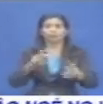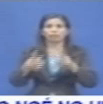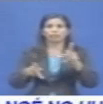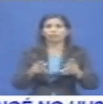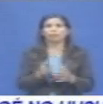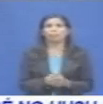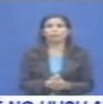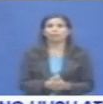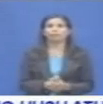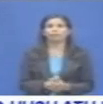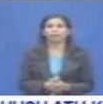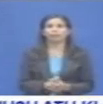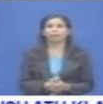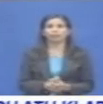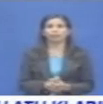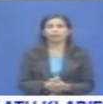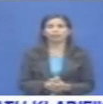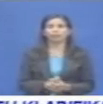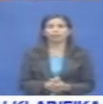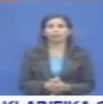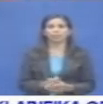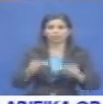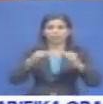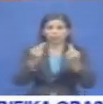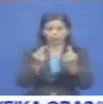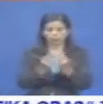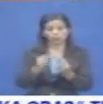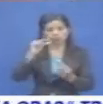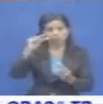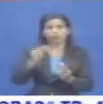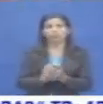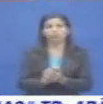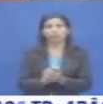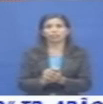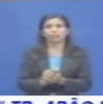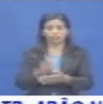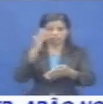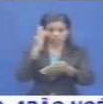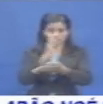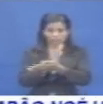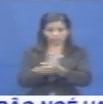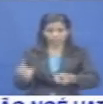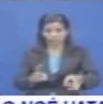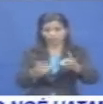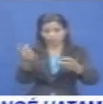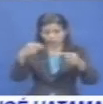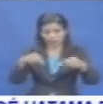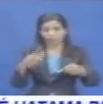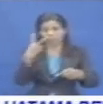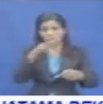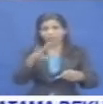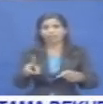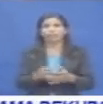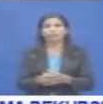O tempo ida ne sirarasi kamrik halo grupo ki kuang ida mai be sira konsege tahan unik dalang ida ohing itamai tahare daru mai dalang na bane